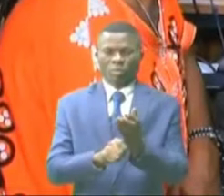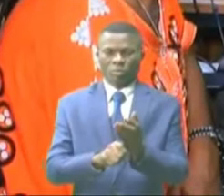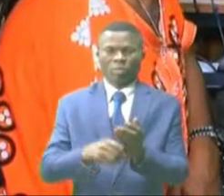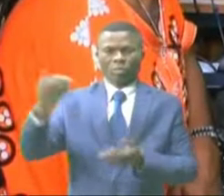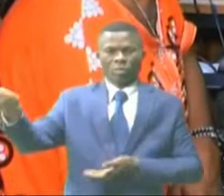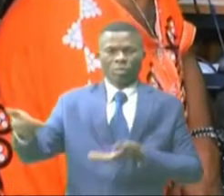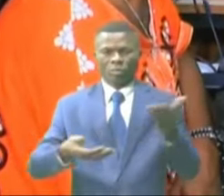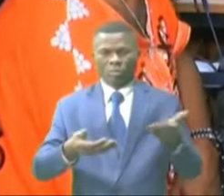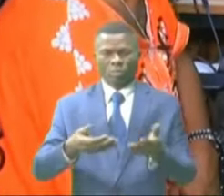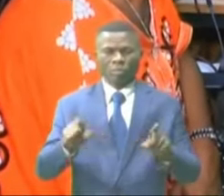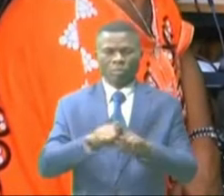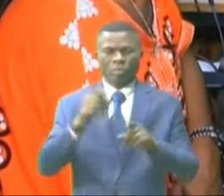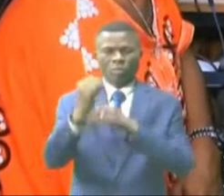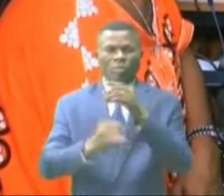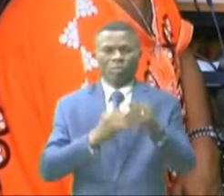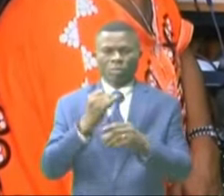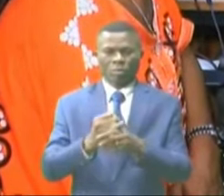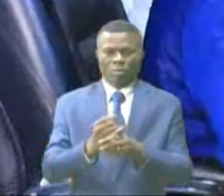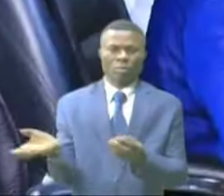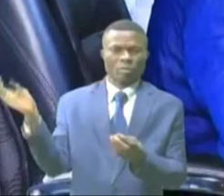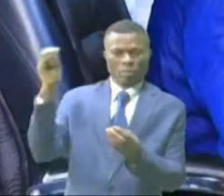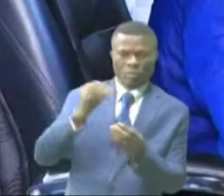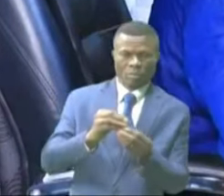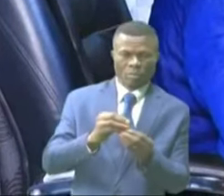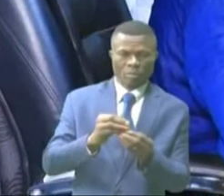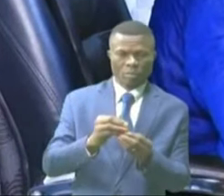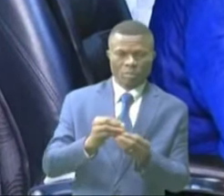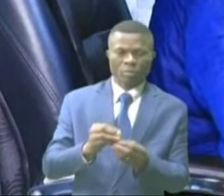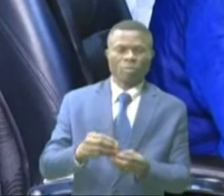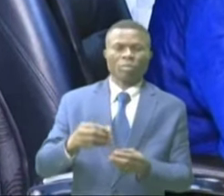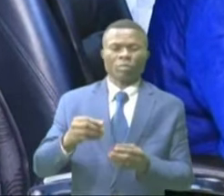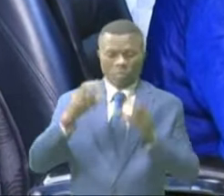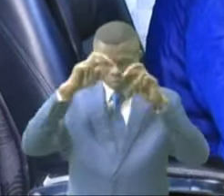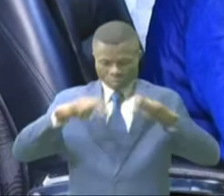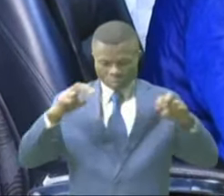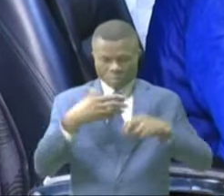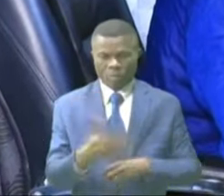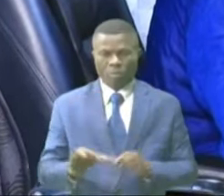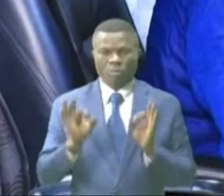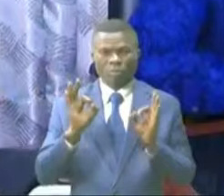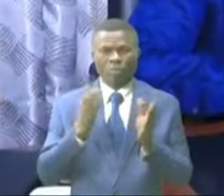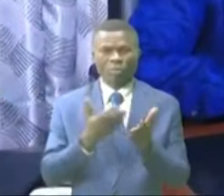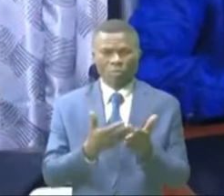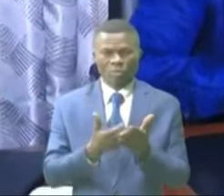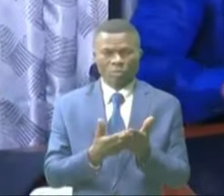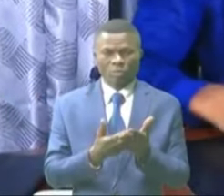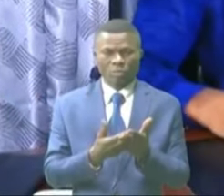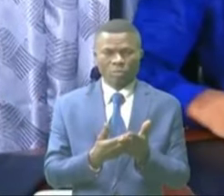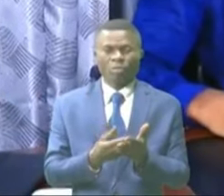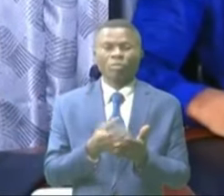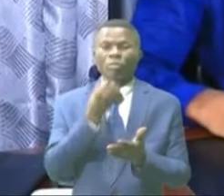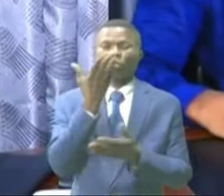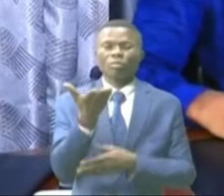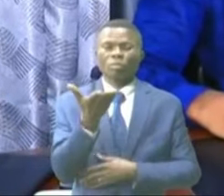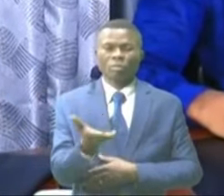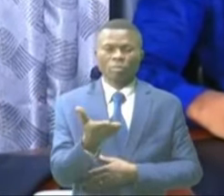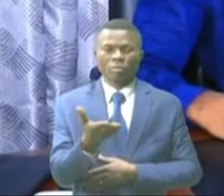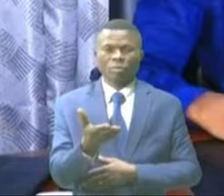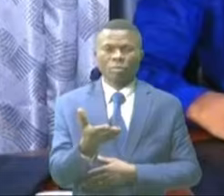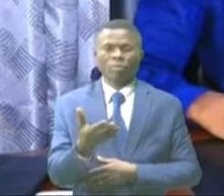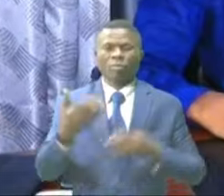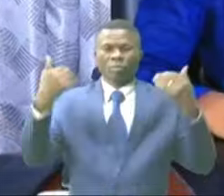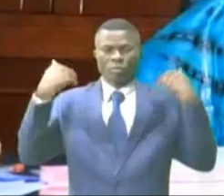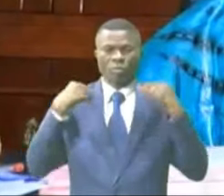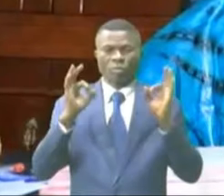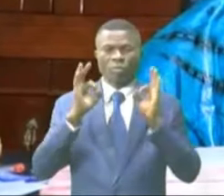standard international en intégrant la donne, recherche et innovation. À titre illustratif, l'actuel comité